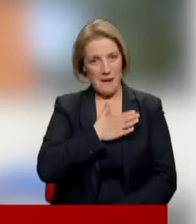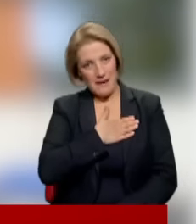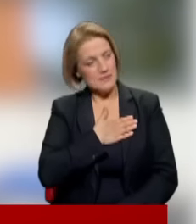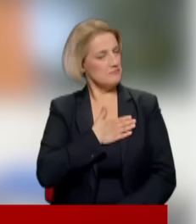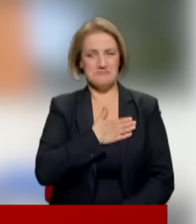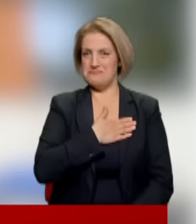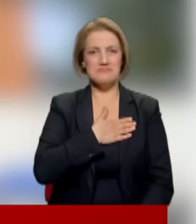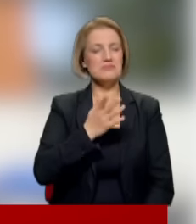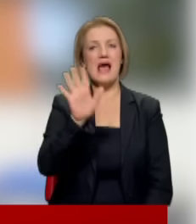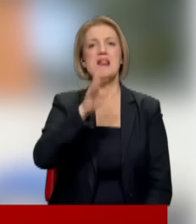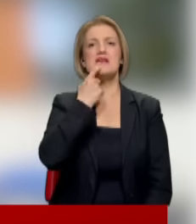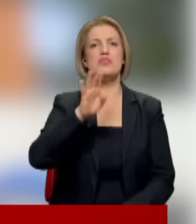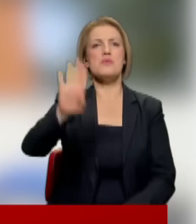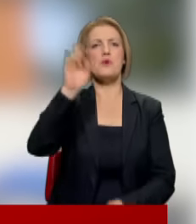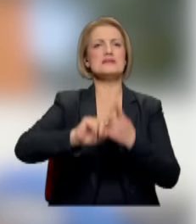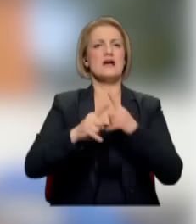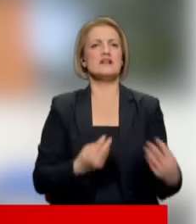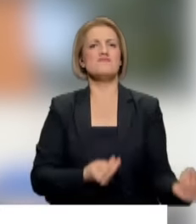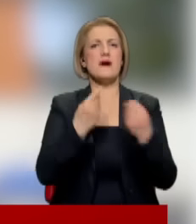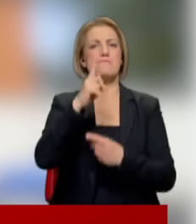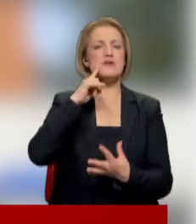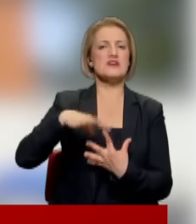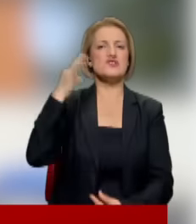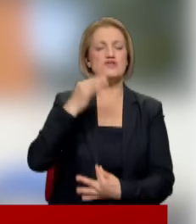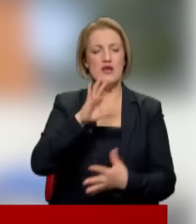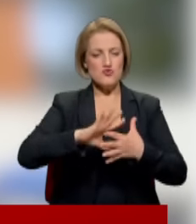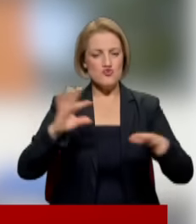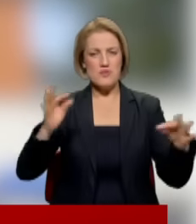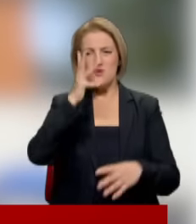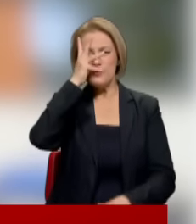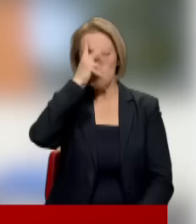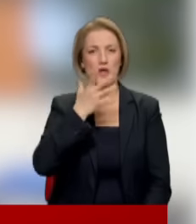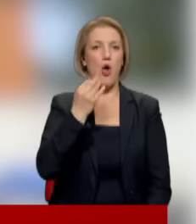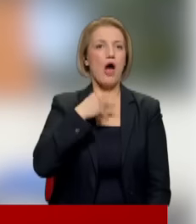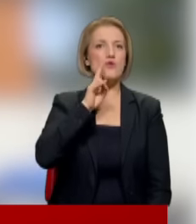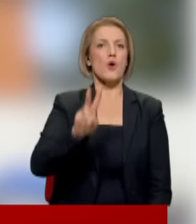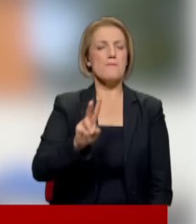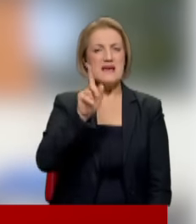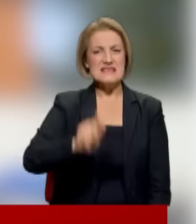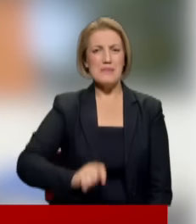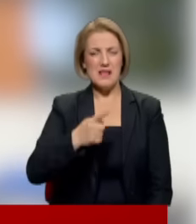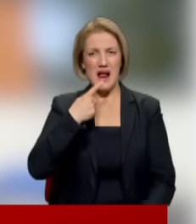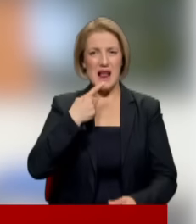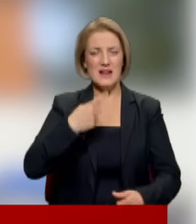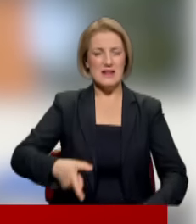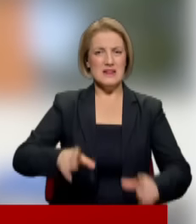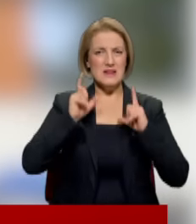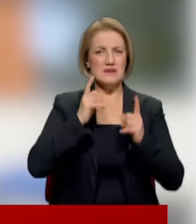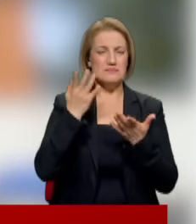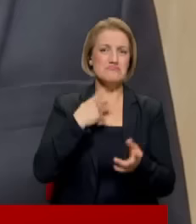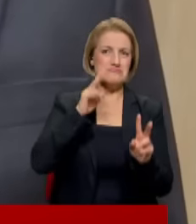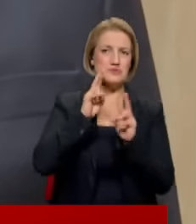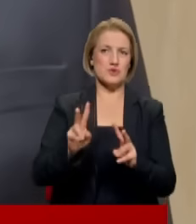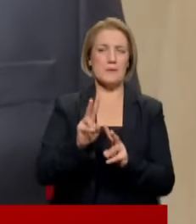edemeyiz 50 yılını demokratik siyasete vermiş birine sarf edilen sözleri utanç verici buluyor yapılan ithamları acizlik olarak